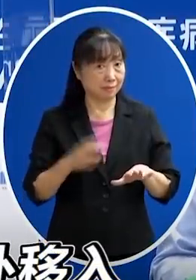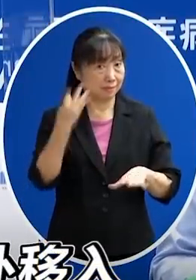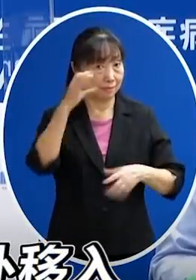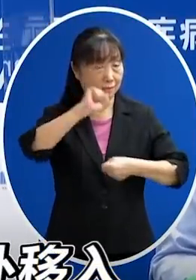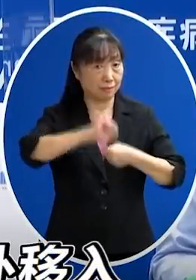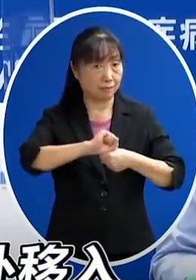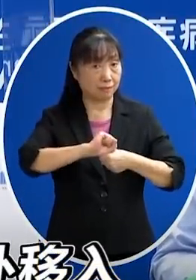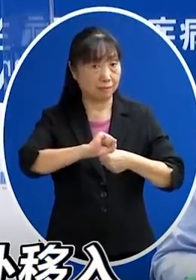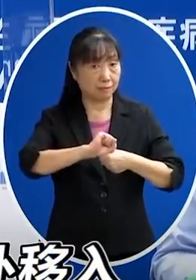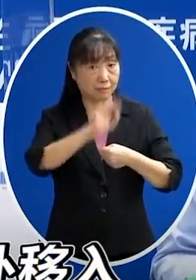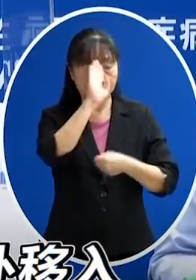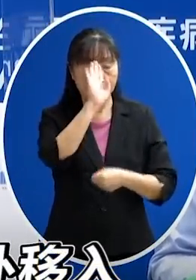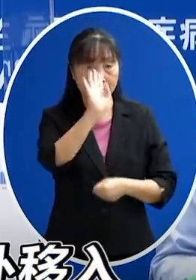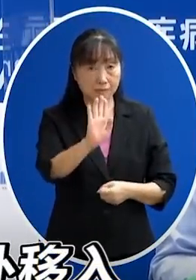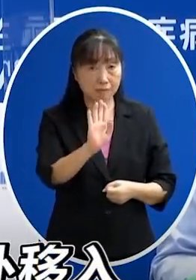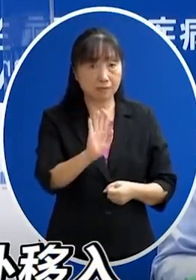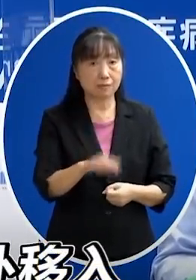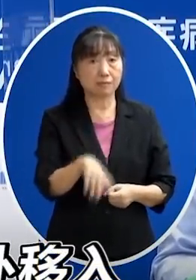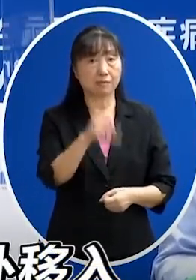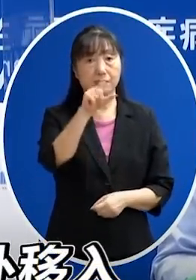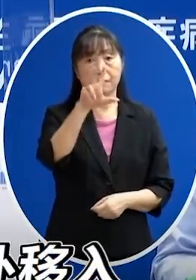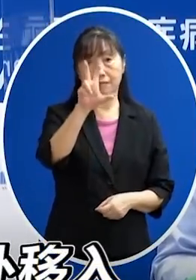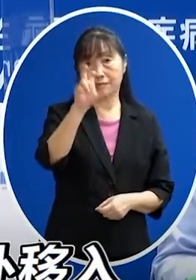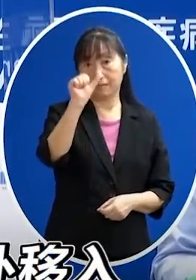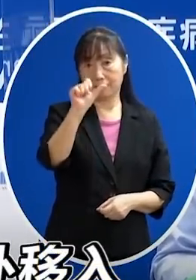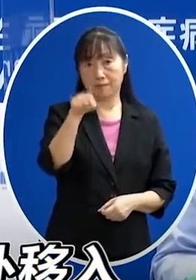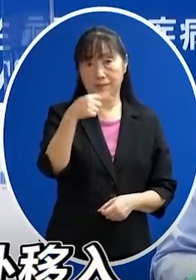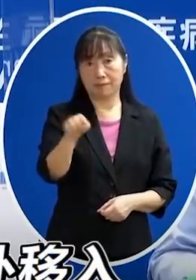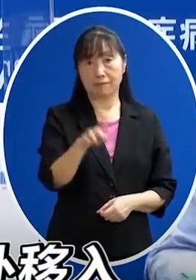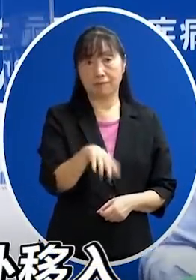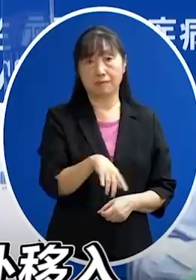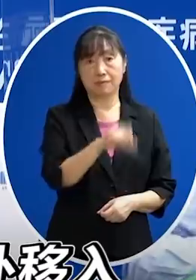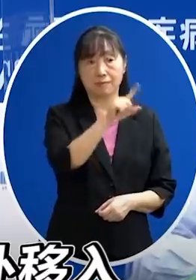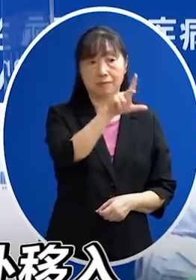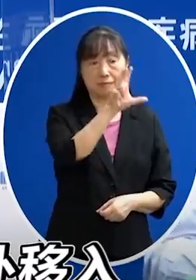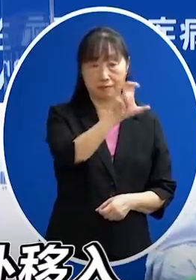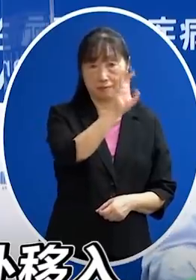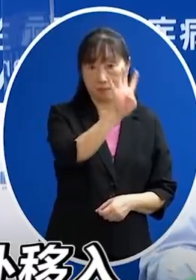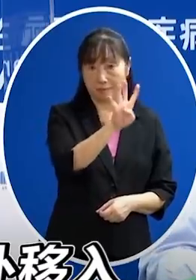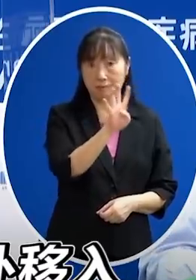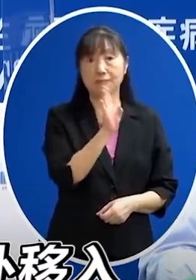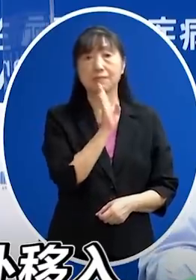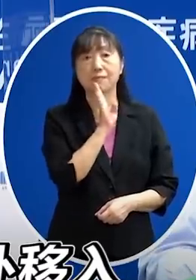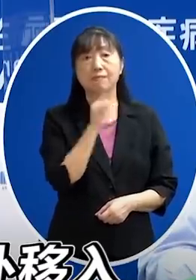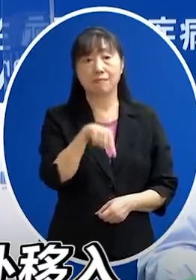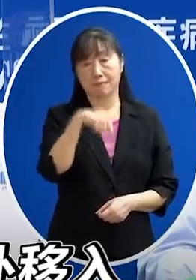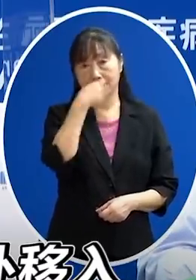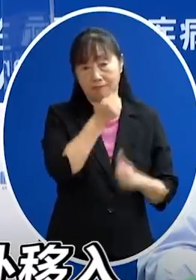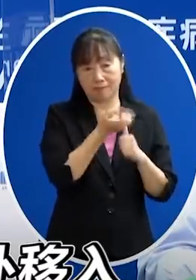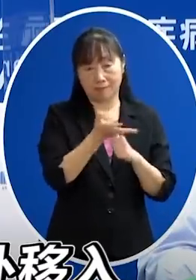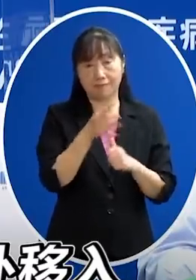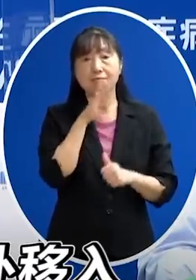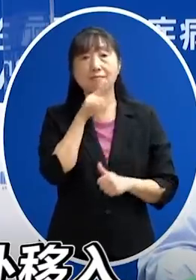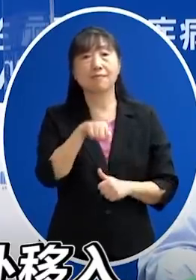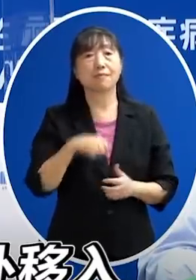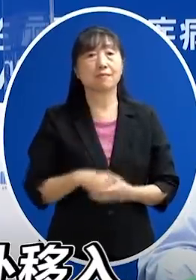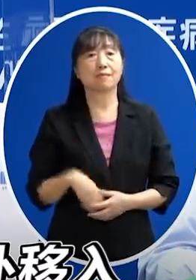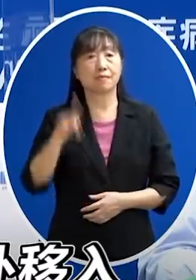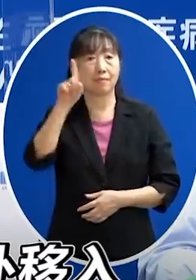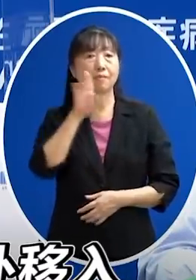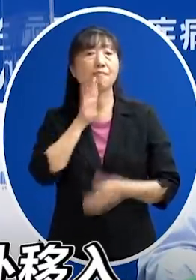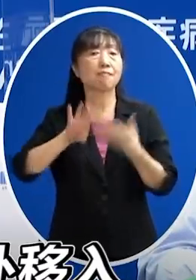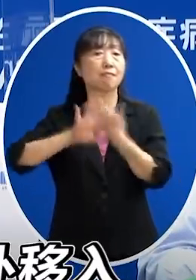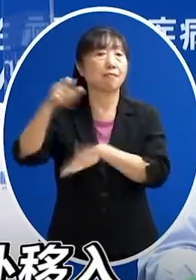增的确诊的案例总共175例，其中174例哈是本土的确定的病例，那一